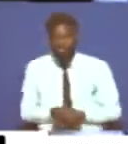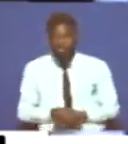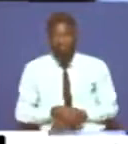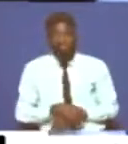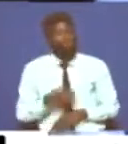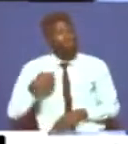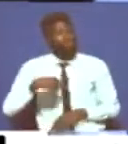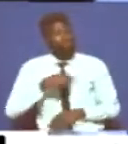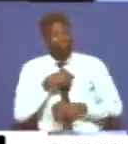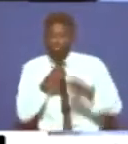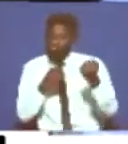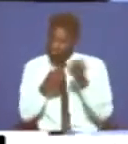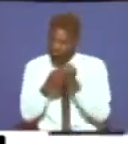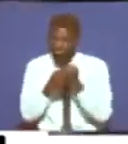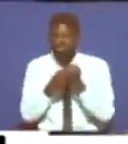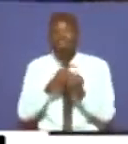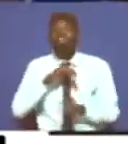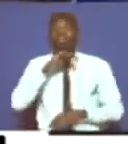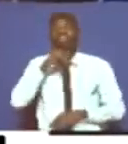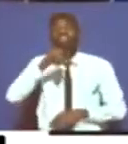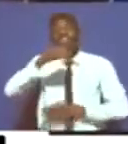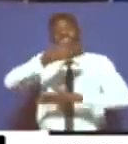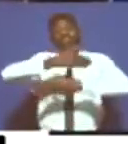Nataka kuwauliza, mlichukua kura zenyu?